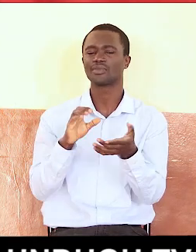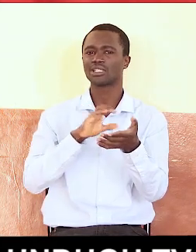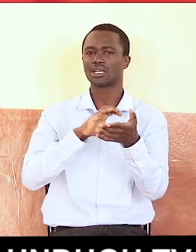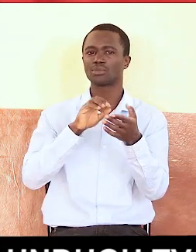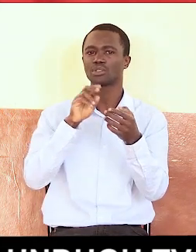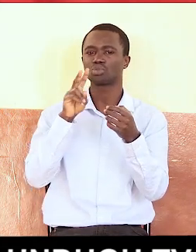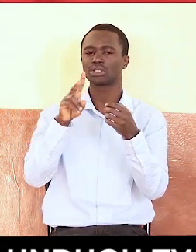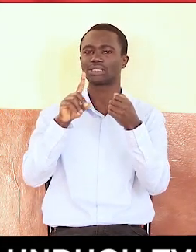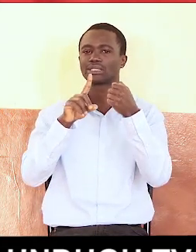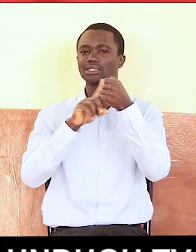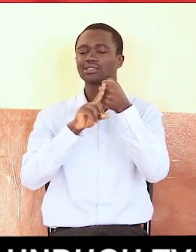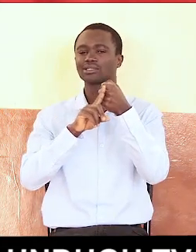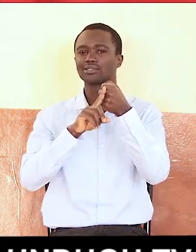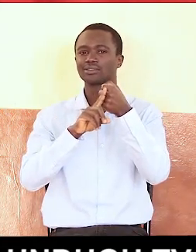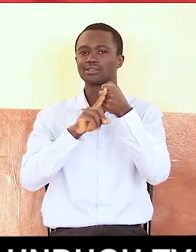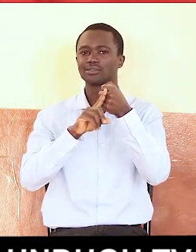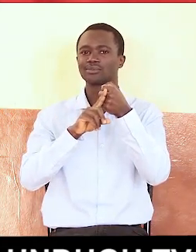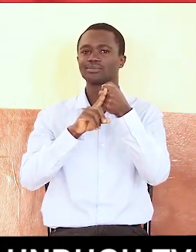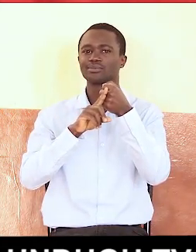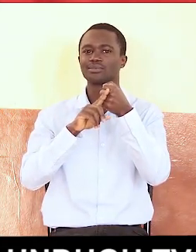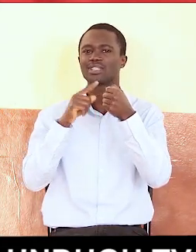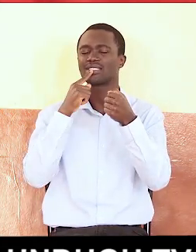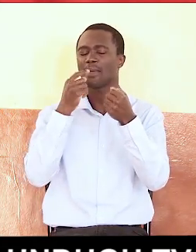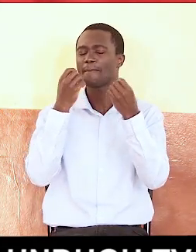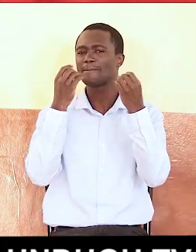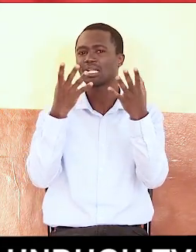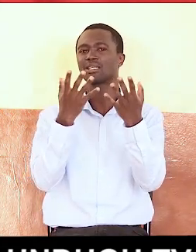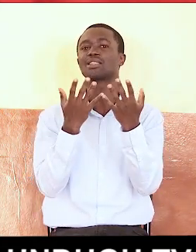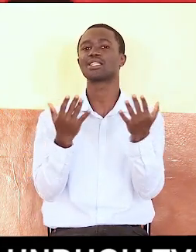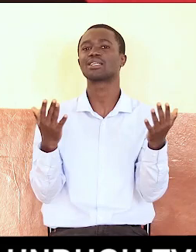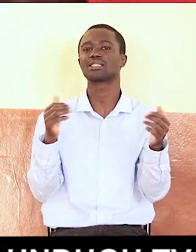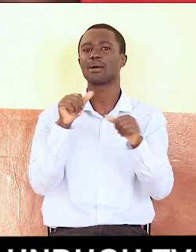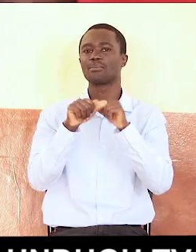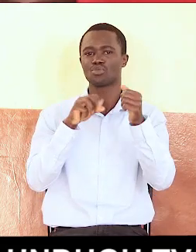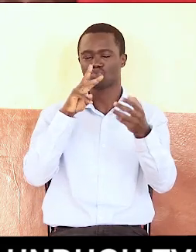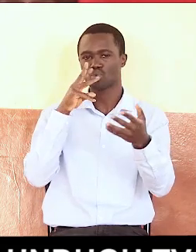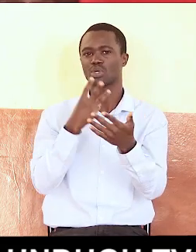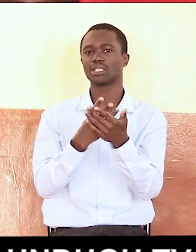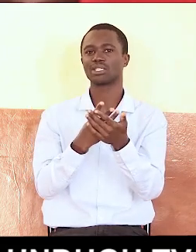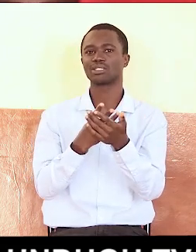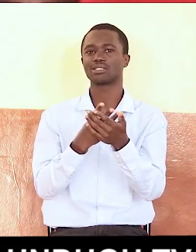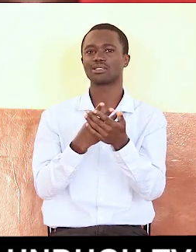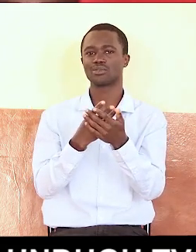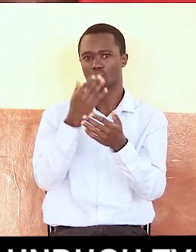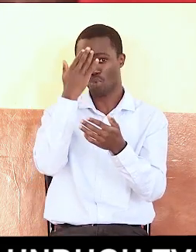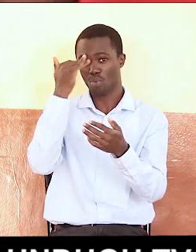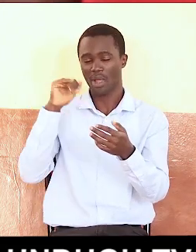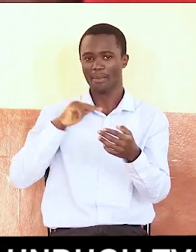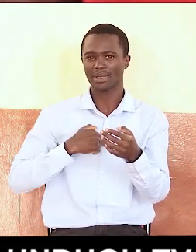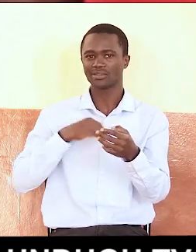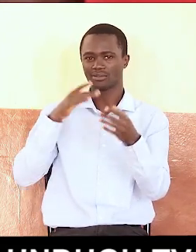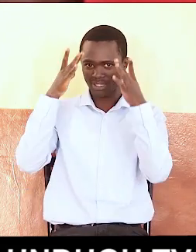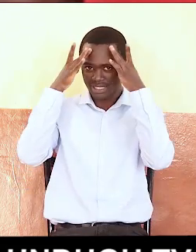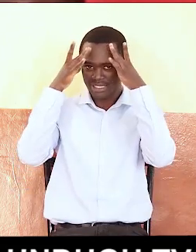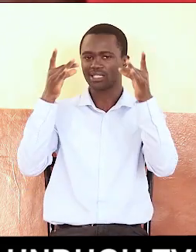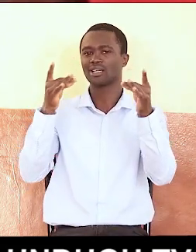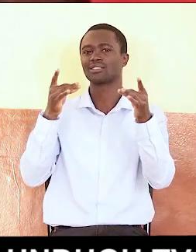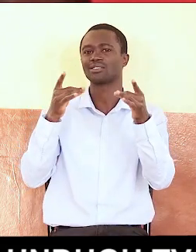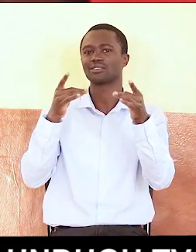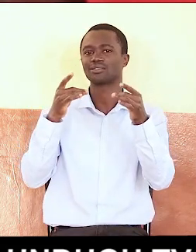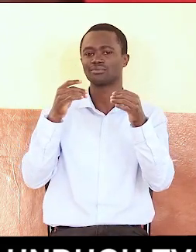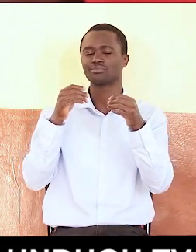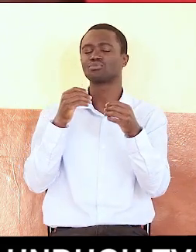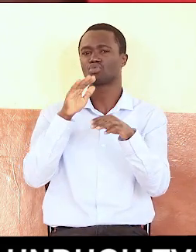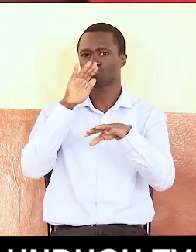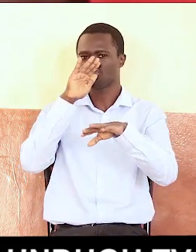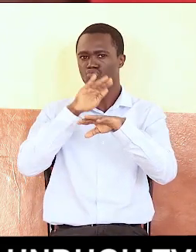26 kinatuangazia mambo mengi ya mashahidi, na ndiposa nikaona